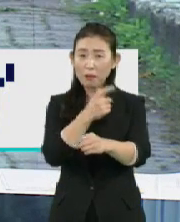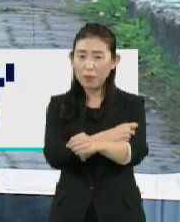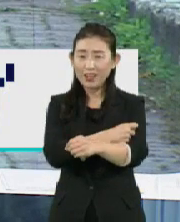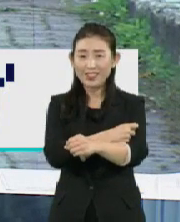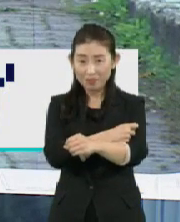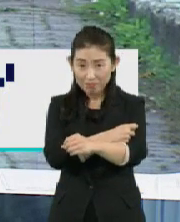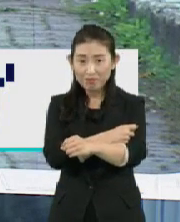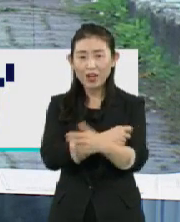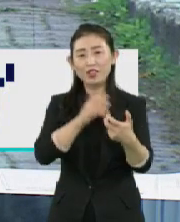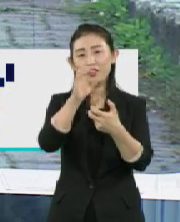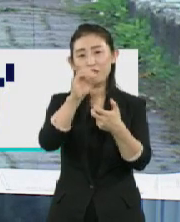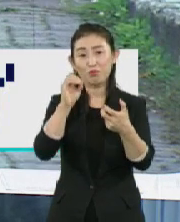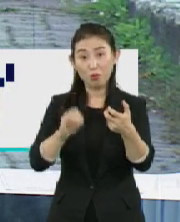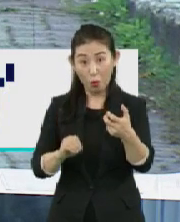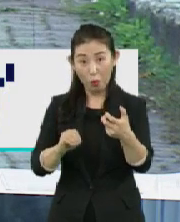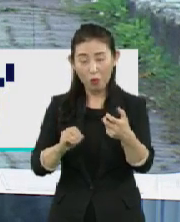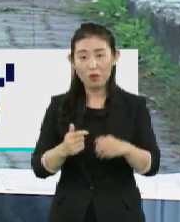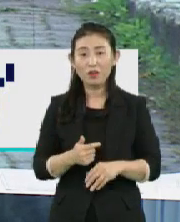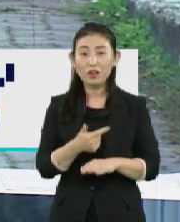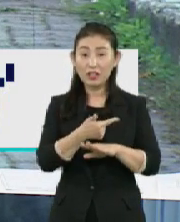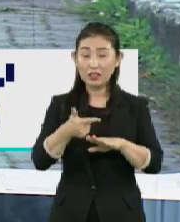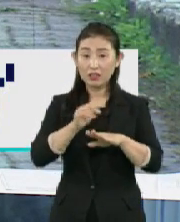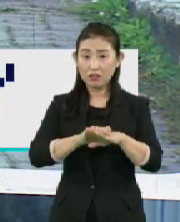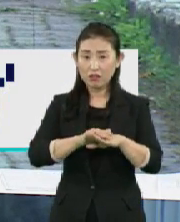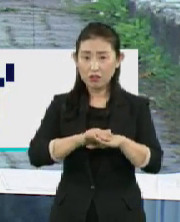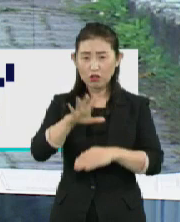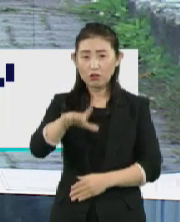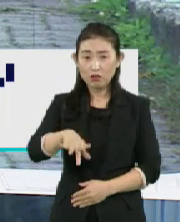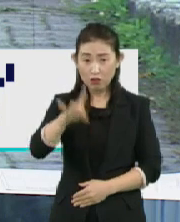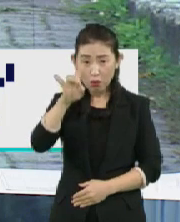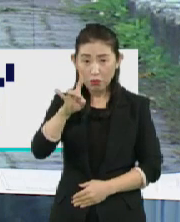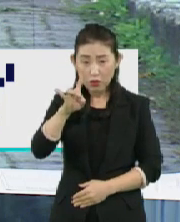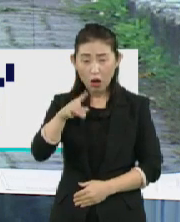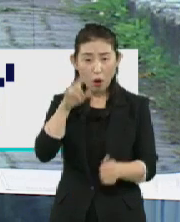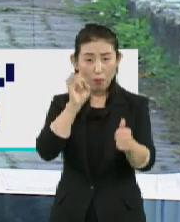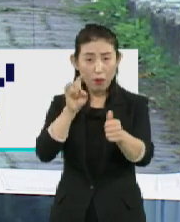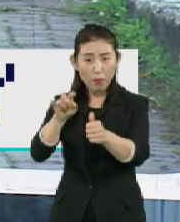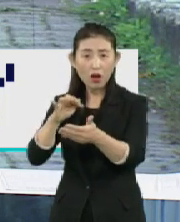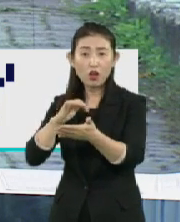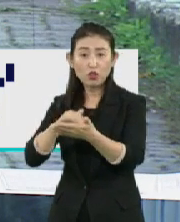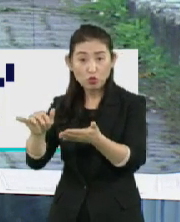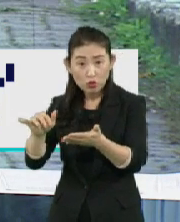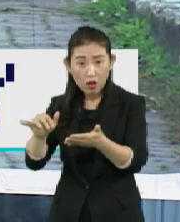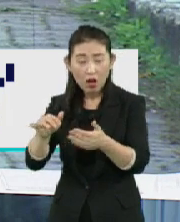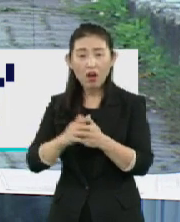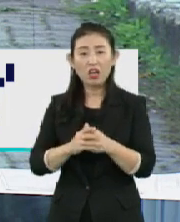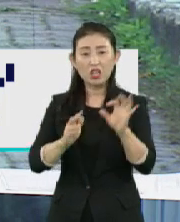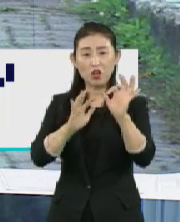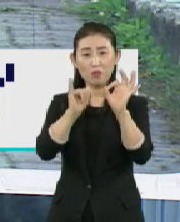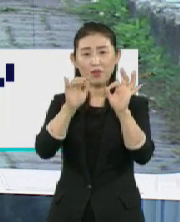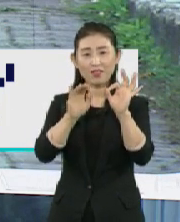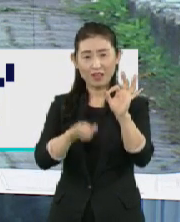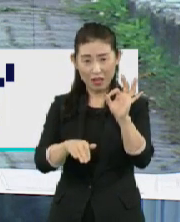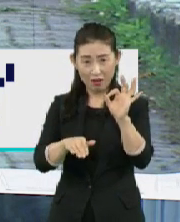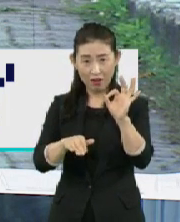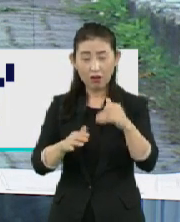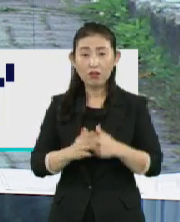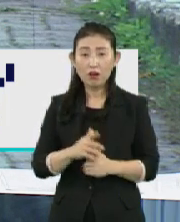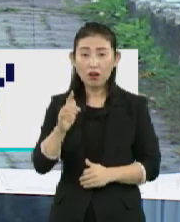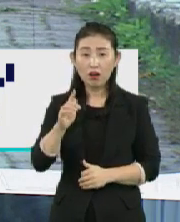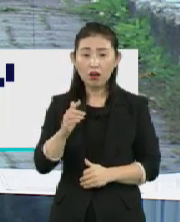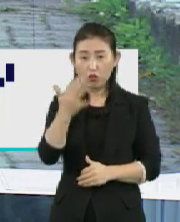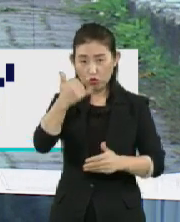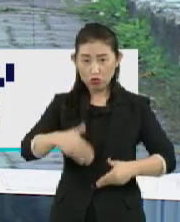코로나 백신 접종률이 70%에 가까워지면서 대전에선 처음으로 확진자 수가 주간 평균 10명 이하로